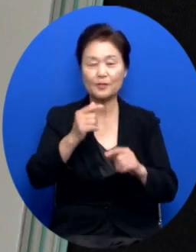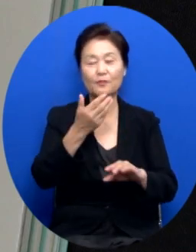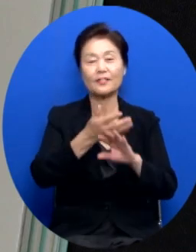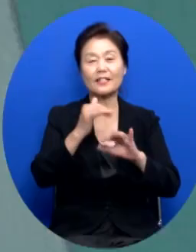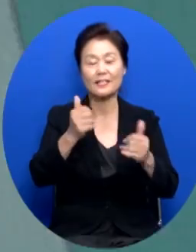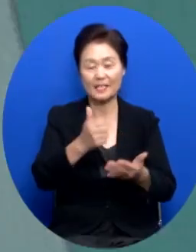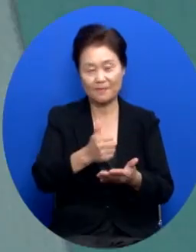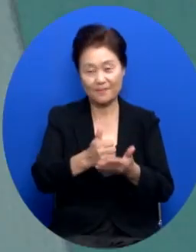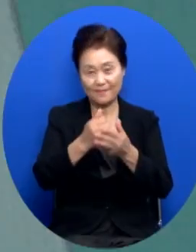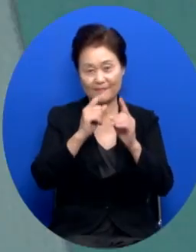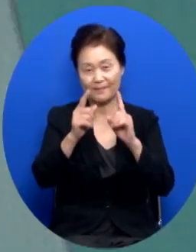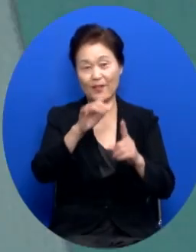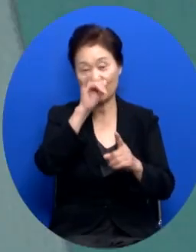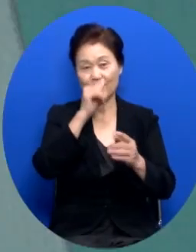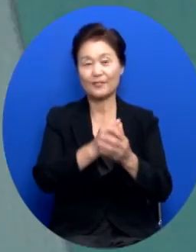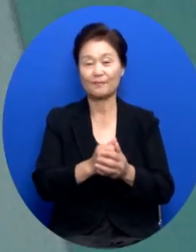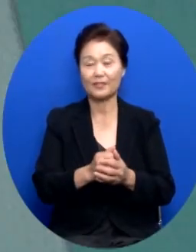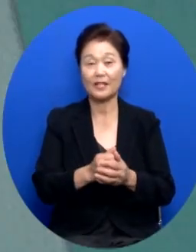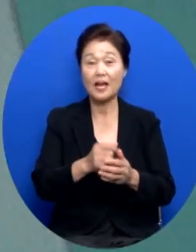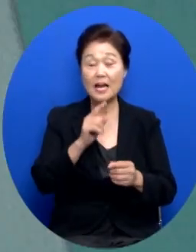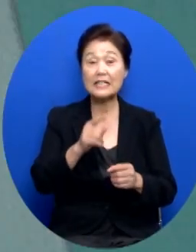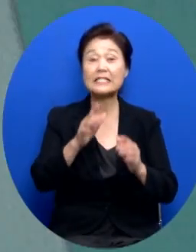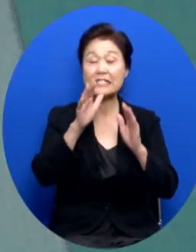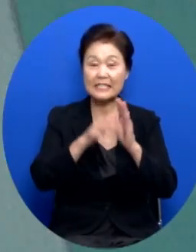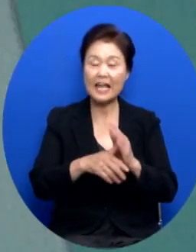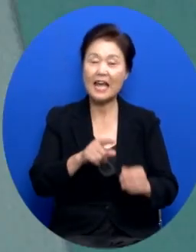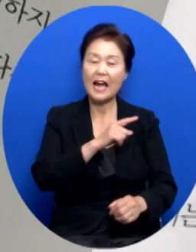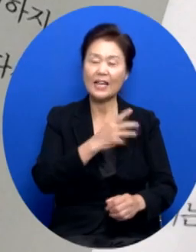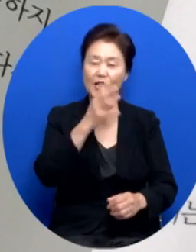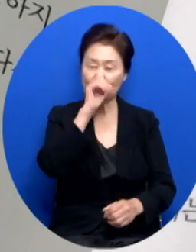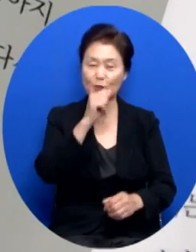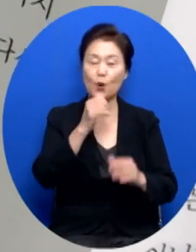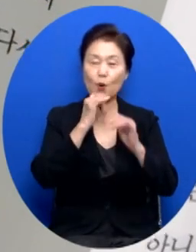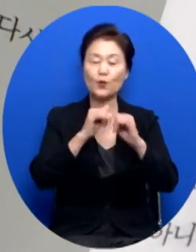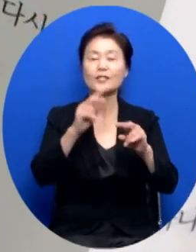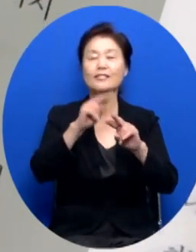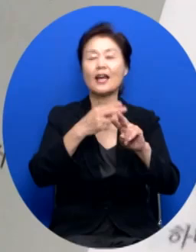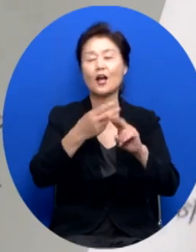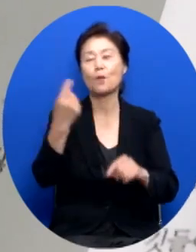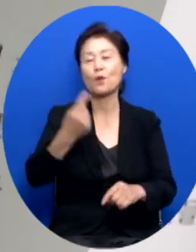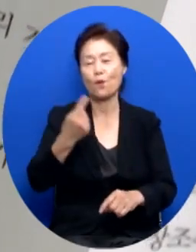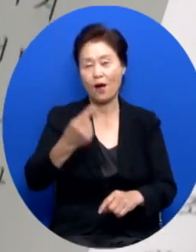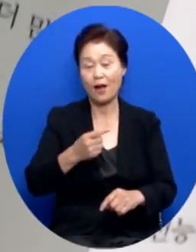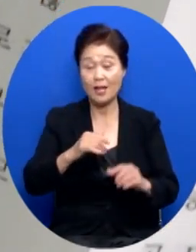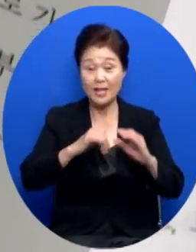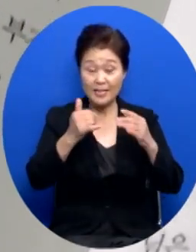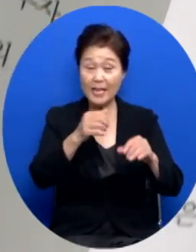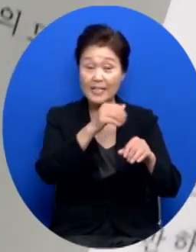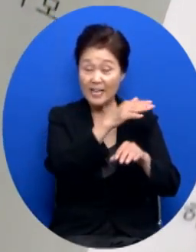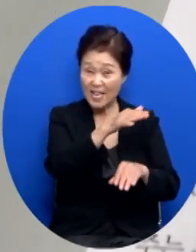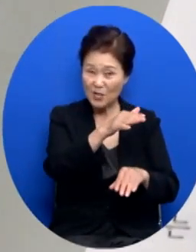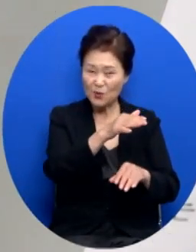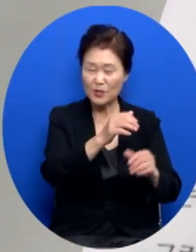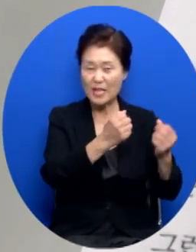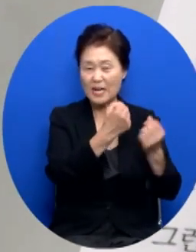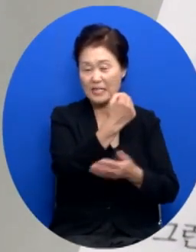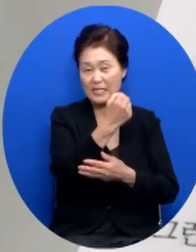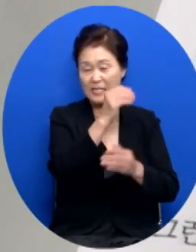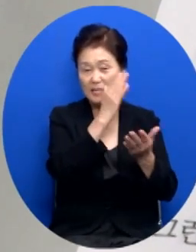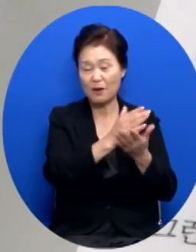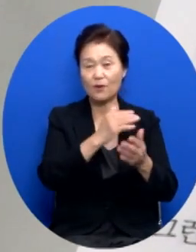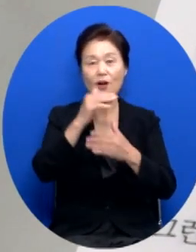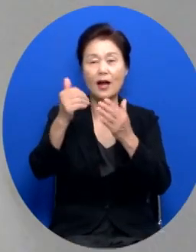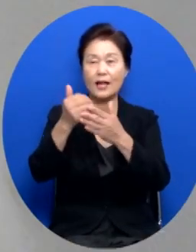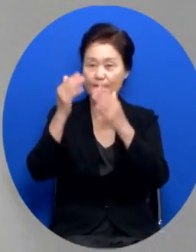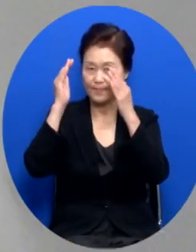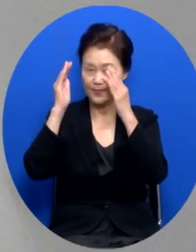권면합니다. 저자는 그럴 때 가장 좋은 상급이 있을 것이라고 전하며 세상의 기준에 흔들리지 않고 하나님께